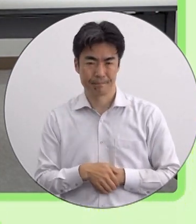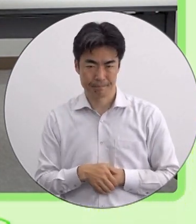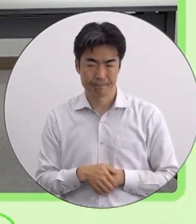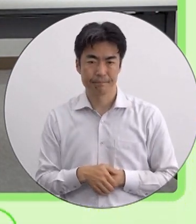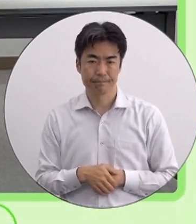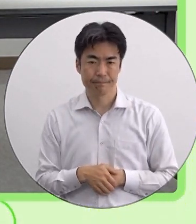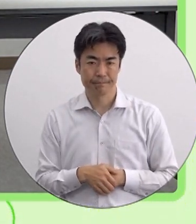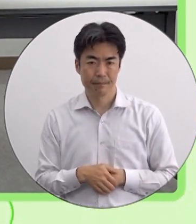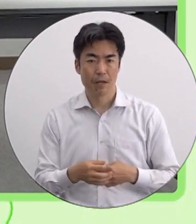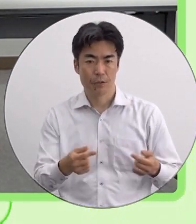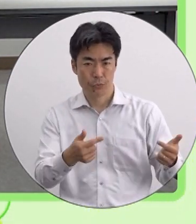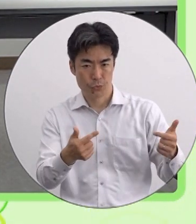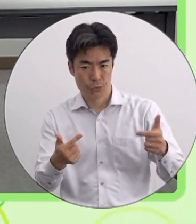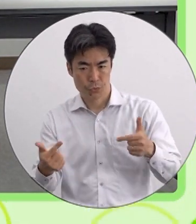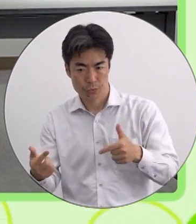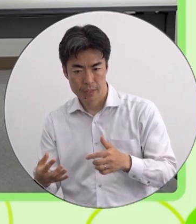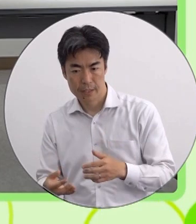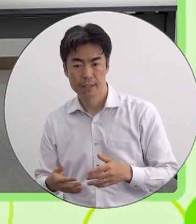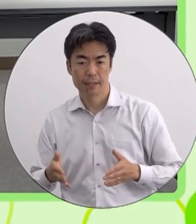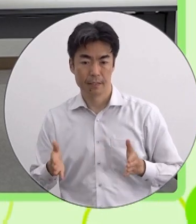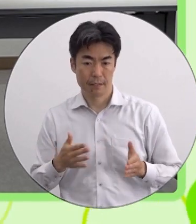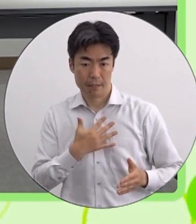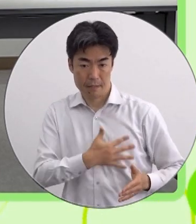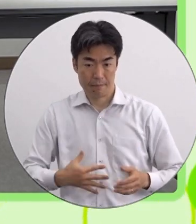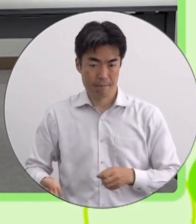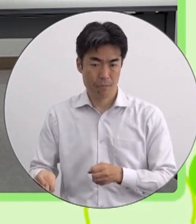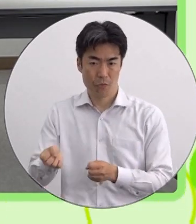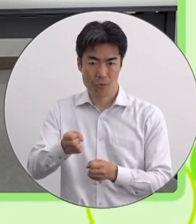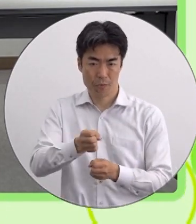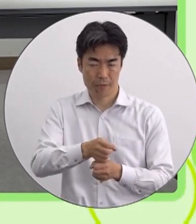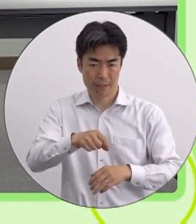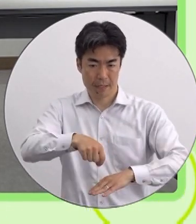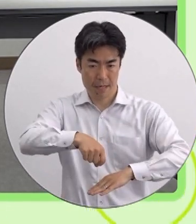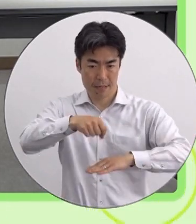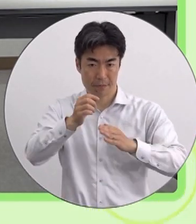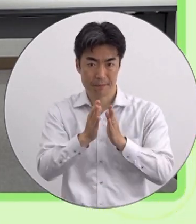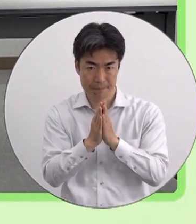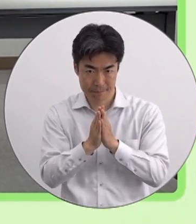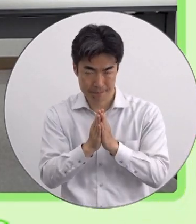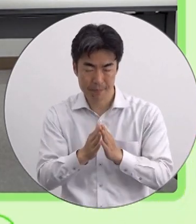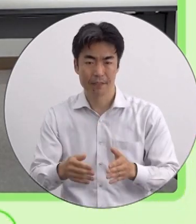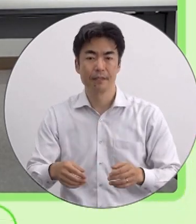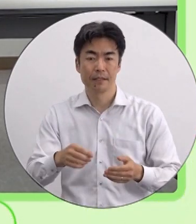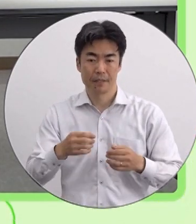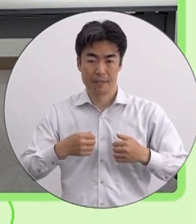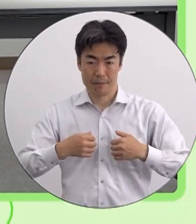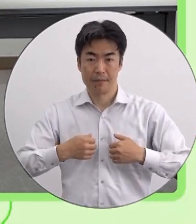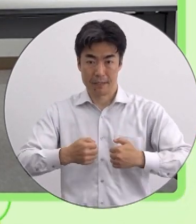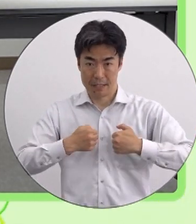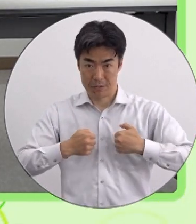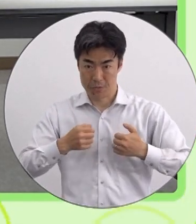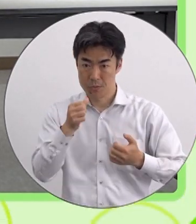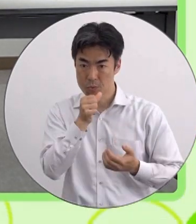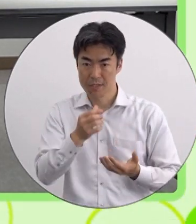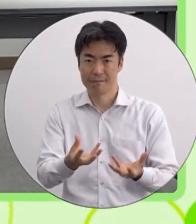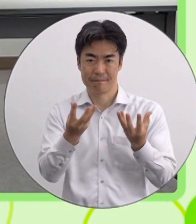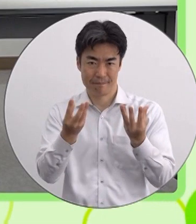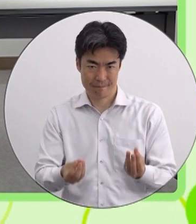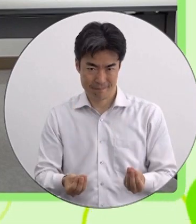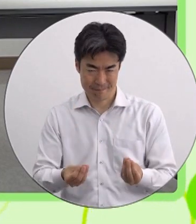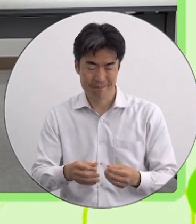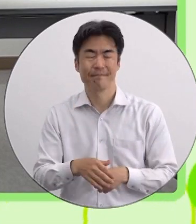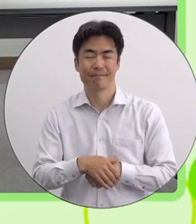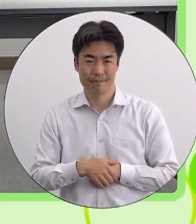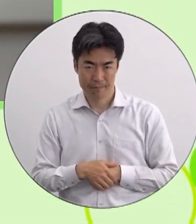1、2、3、4、5。ゆっくり戻り楽にしてください。以上が胸リセット体操です